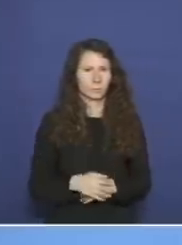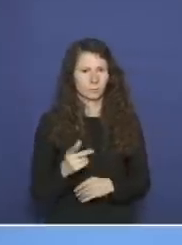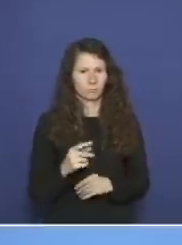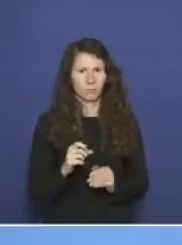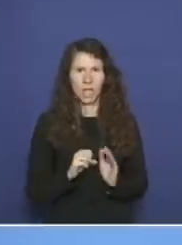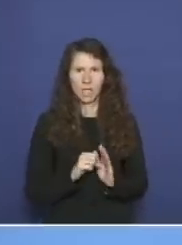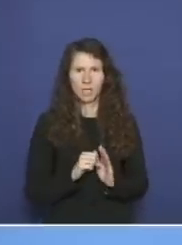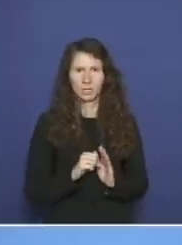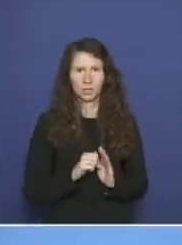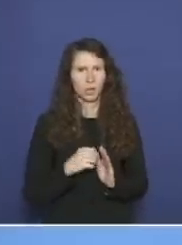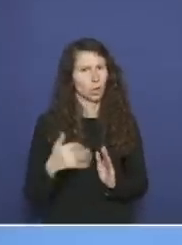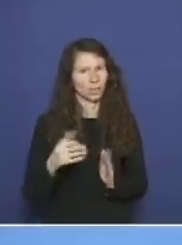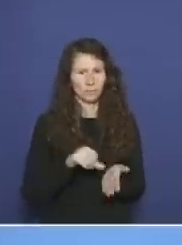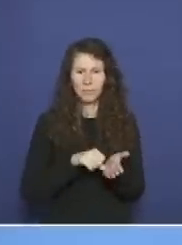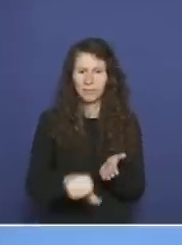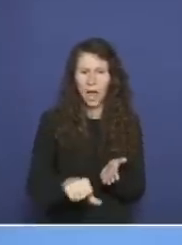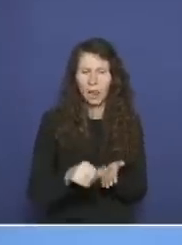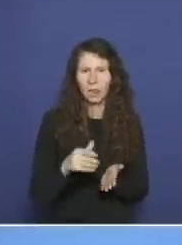die Teststellen bezahlt.